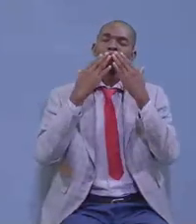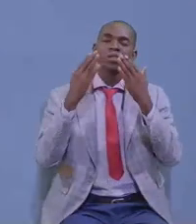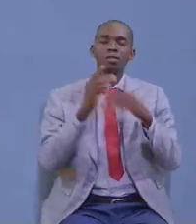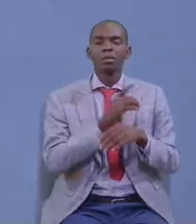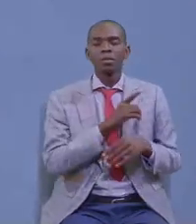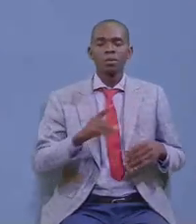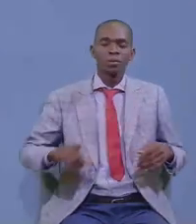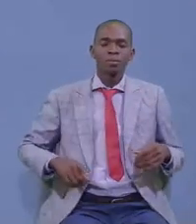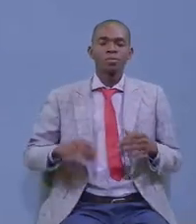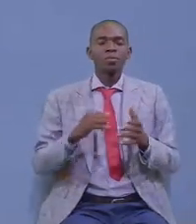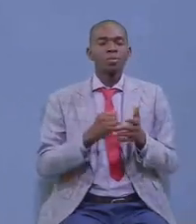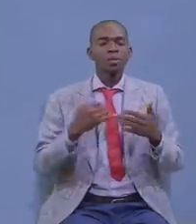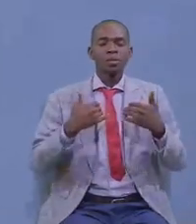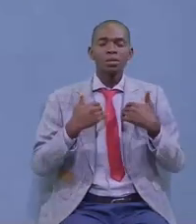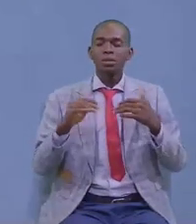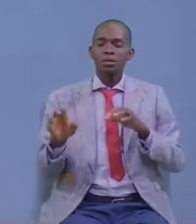fait.